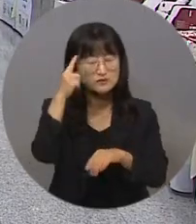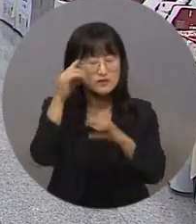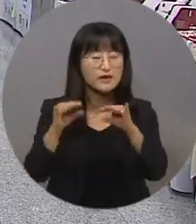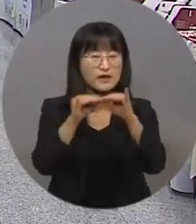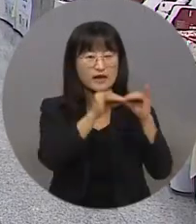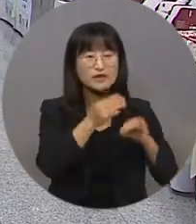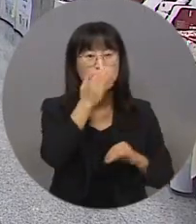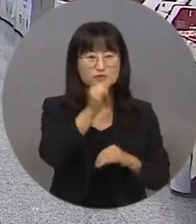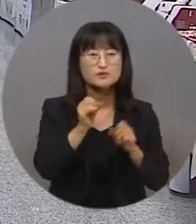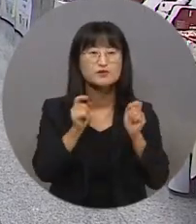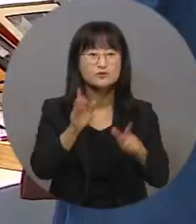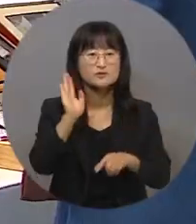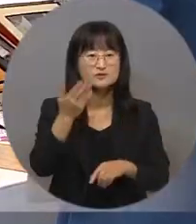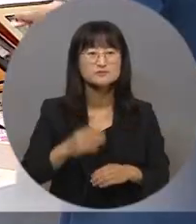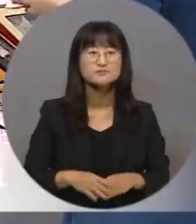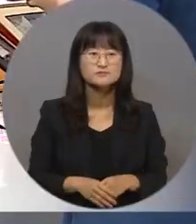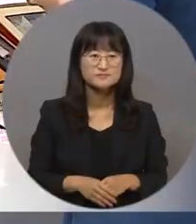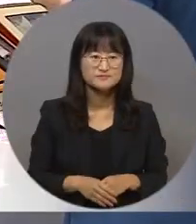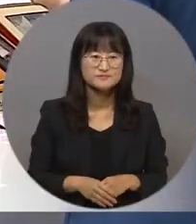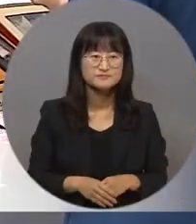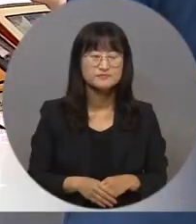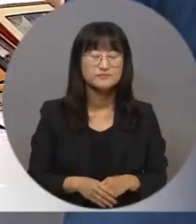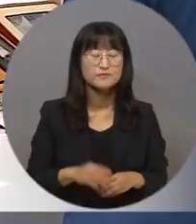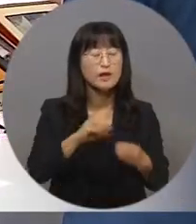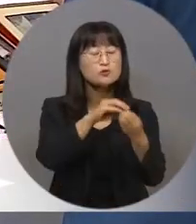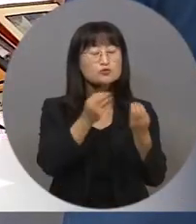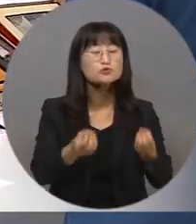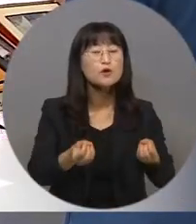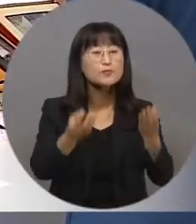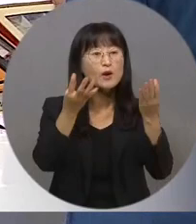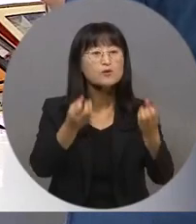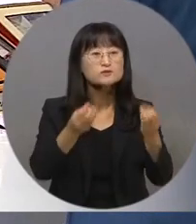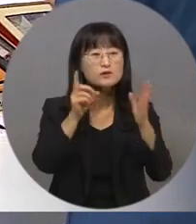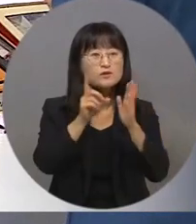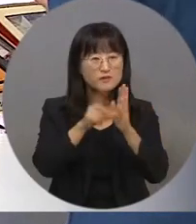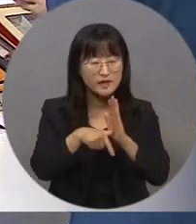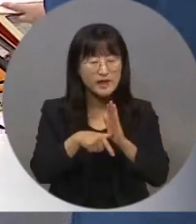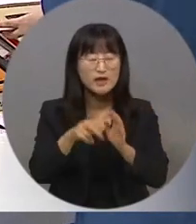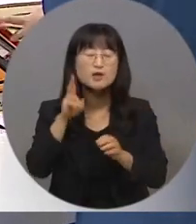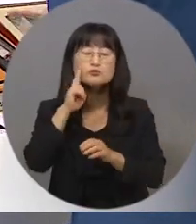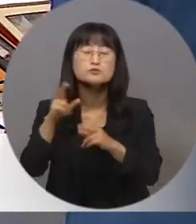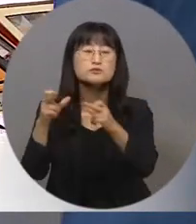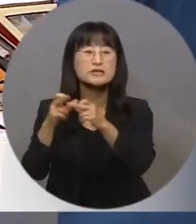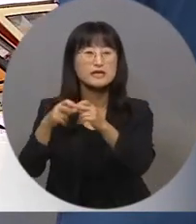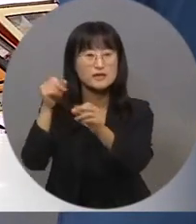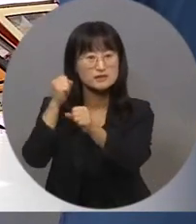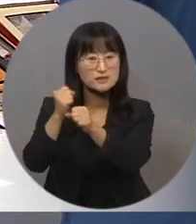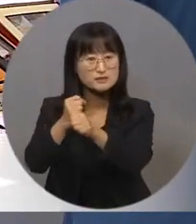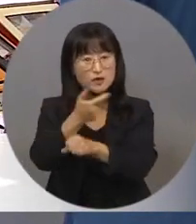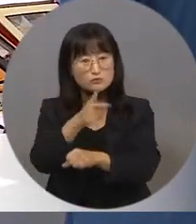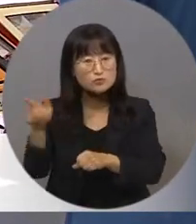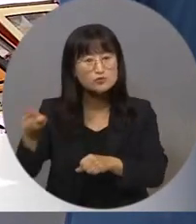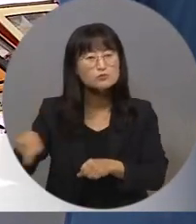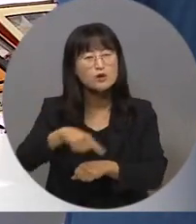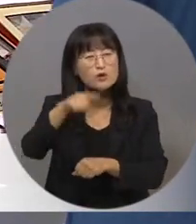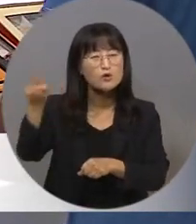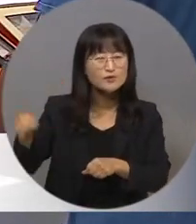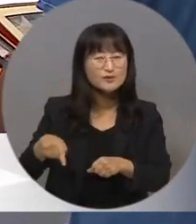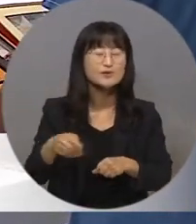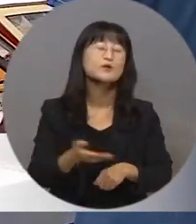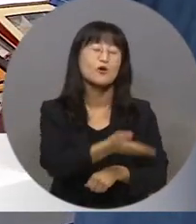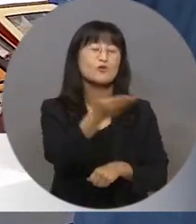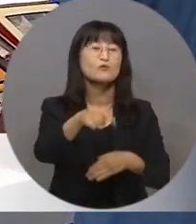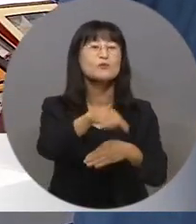뜻깊은 시간이었습니다. 추석 명절에 우리 중증장애인 생산품 이것으로